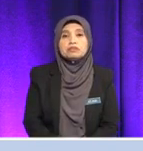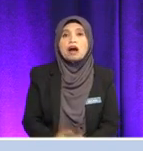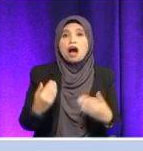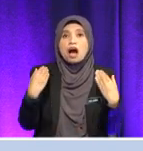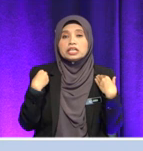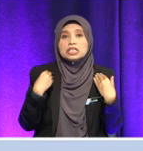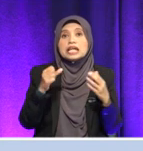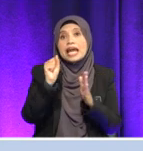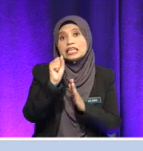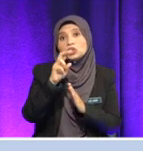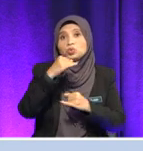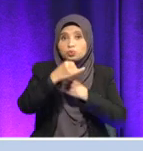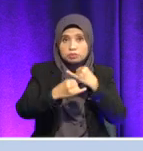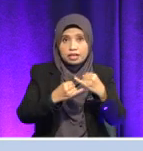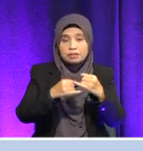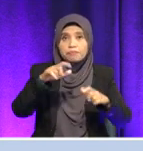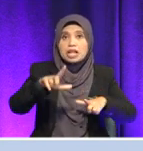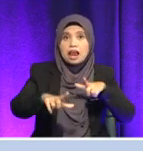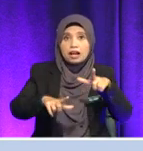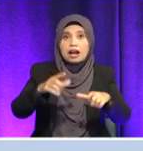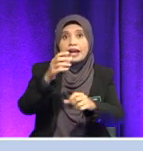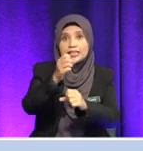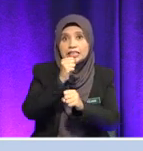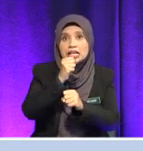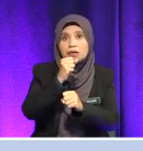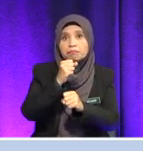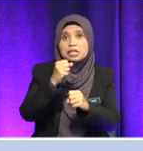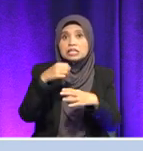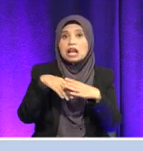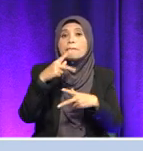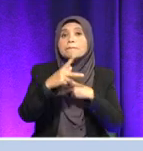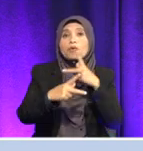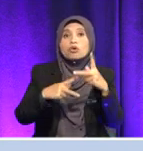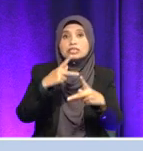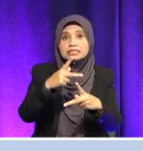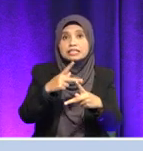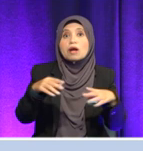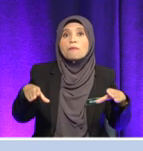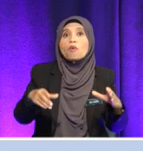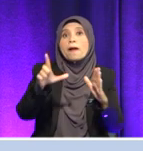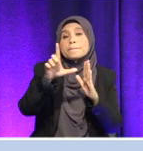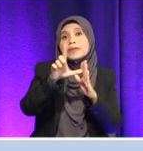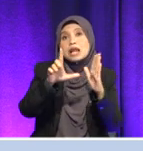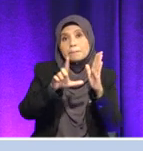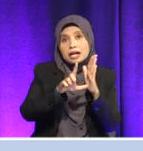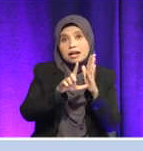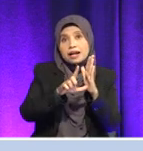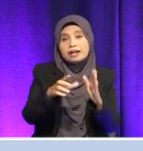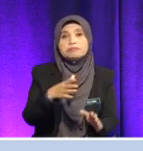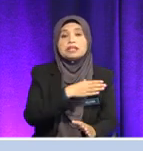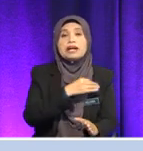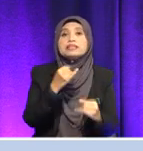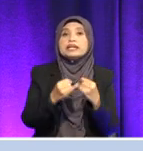Sunan jayanya kemudian langkah-langkah yang diambil dalam proses membina pelembagaan tersebut dan akhirnya